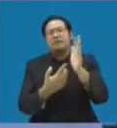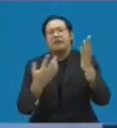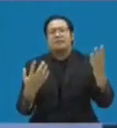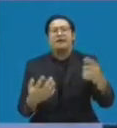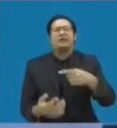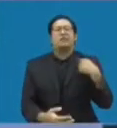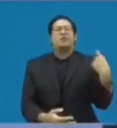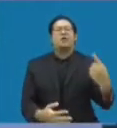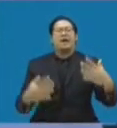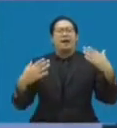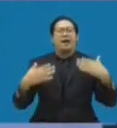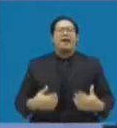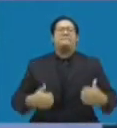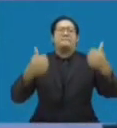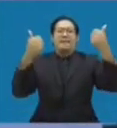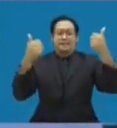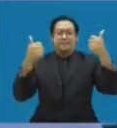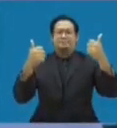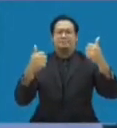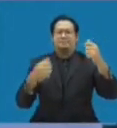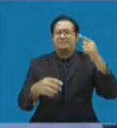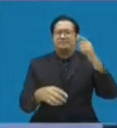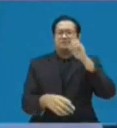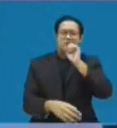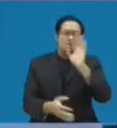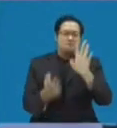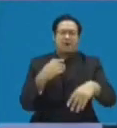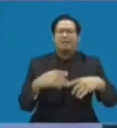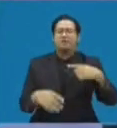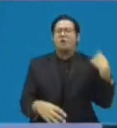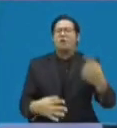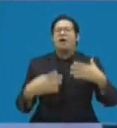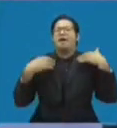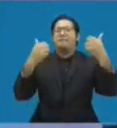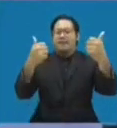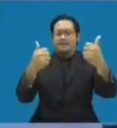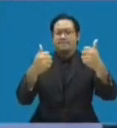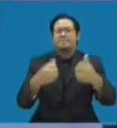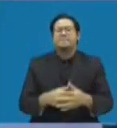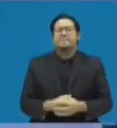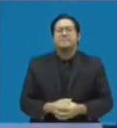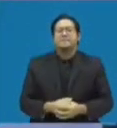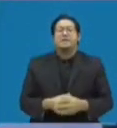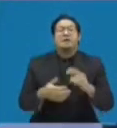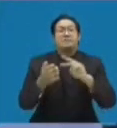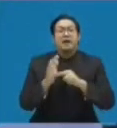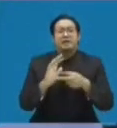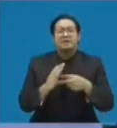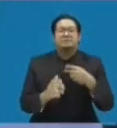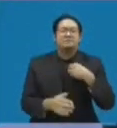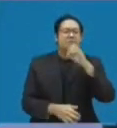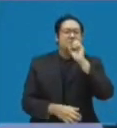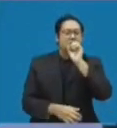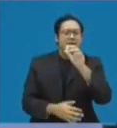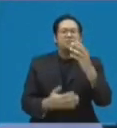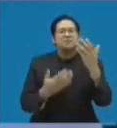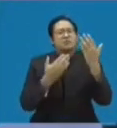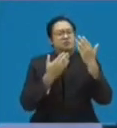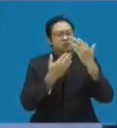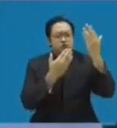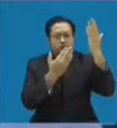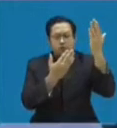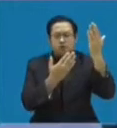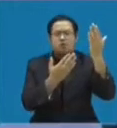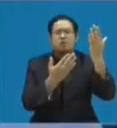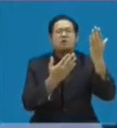hebat sekali kitorang hebat maka dengan mengucap syukur kehadirat